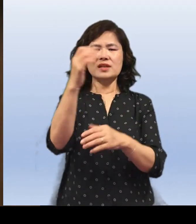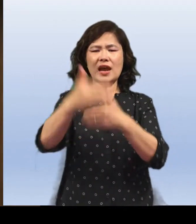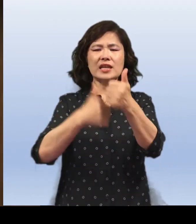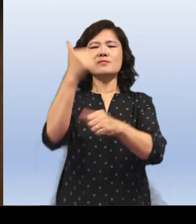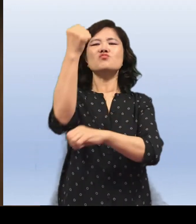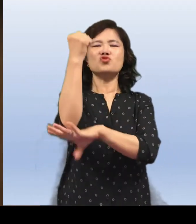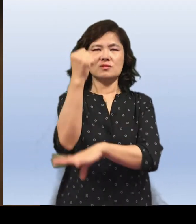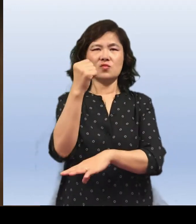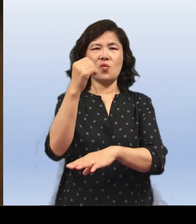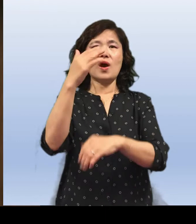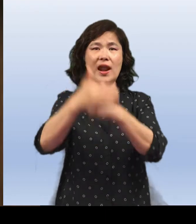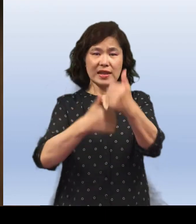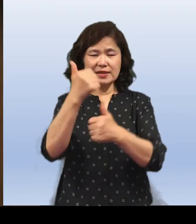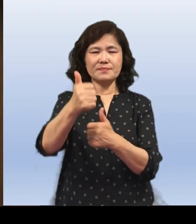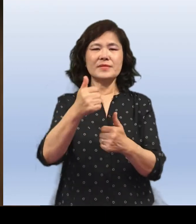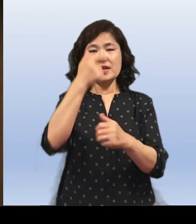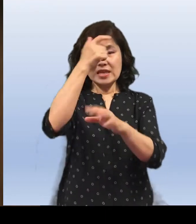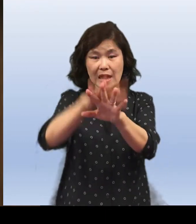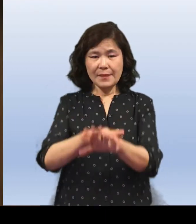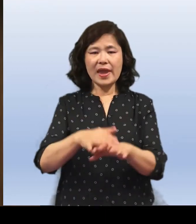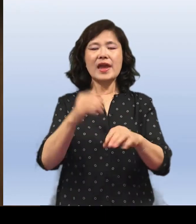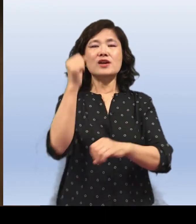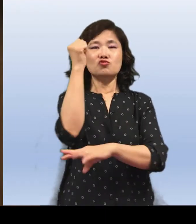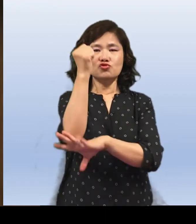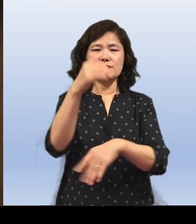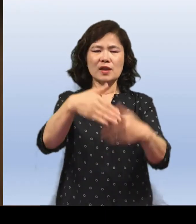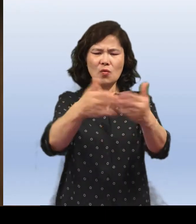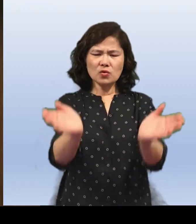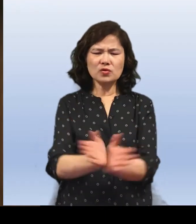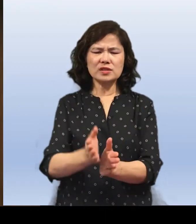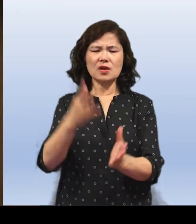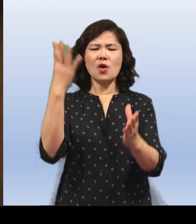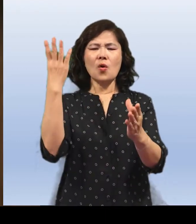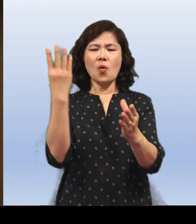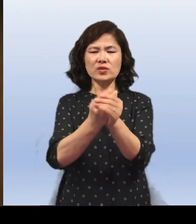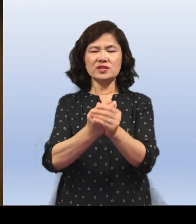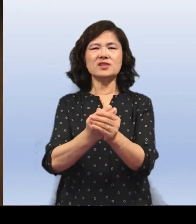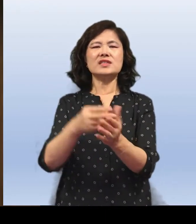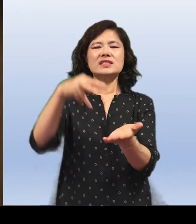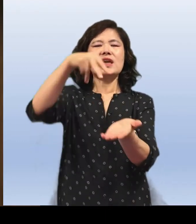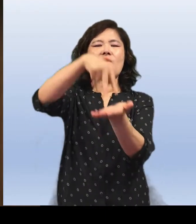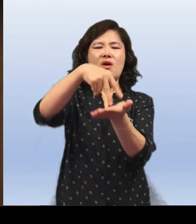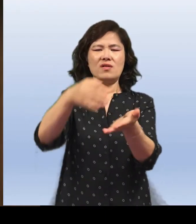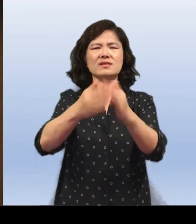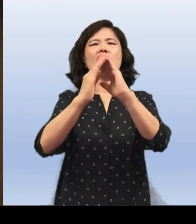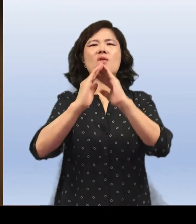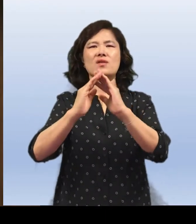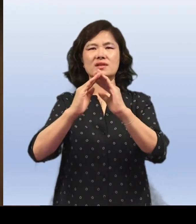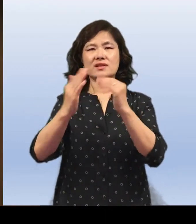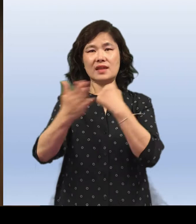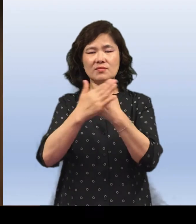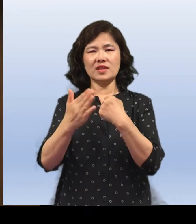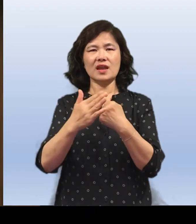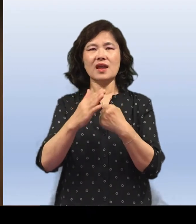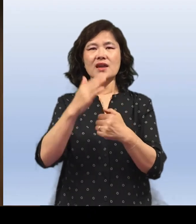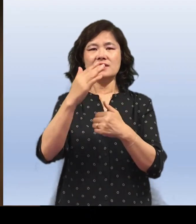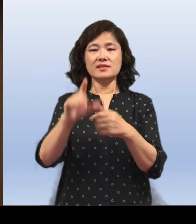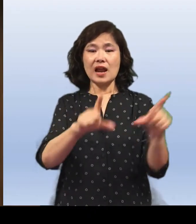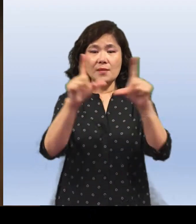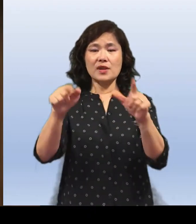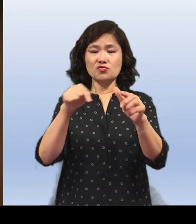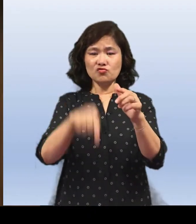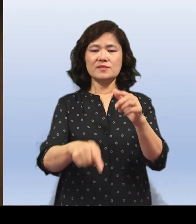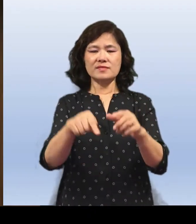중심으로 하나님의 예배 중심의 공동체로 온전히 세워갔기 때문에 하나님이 그들의 삶의 중심 가운데